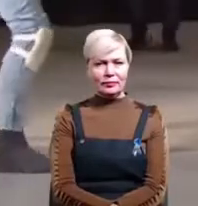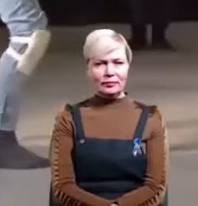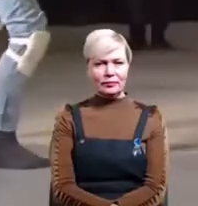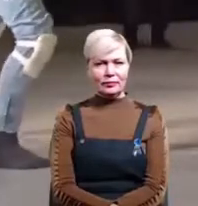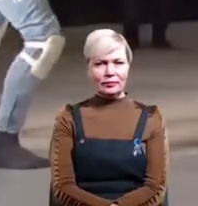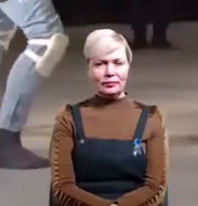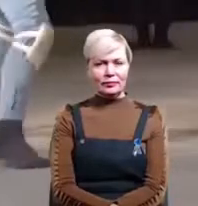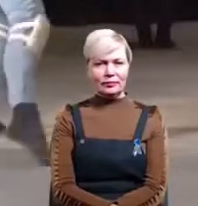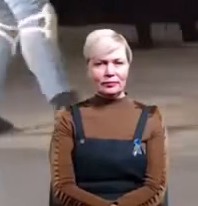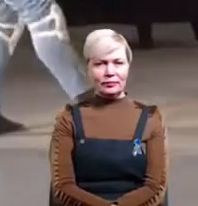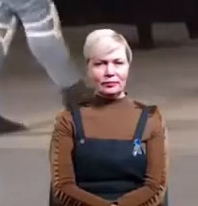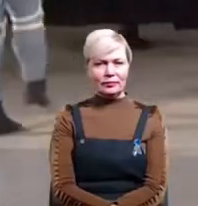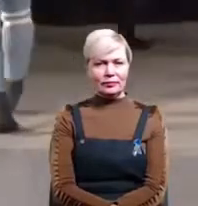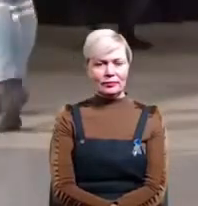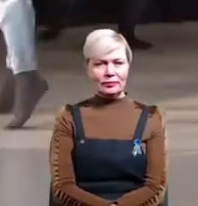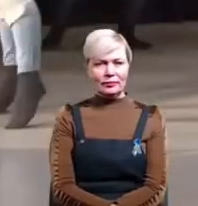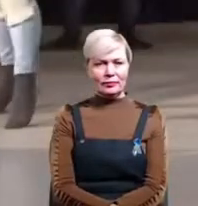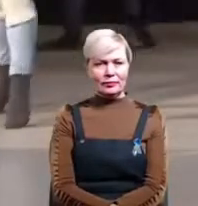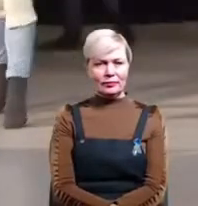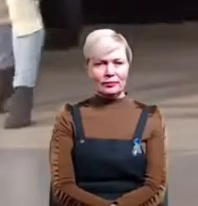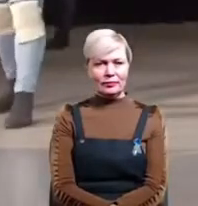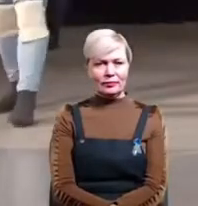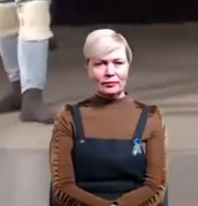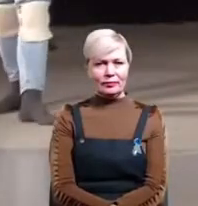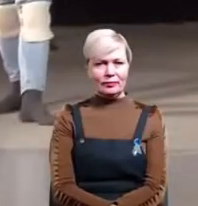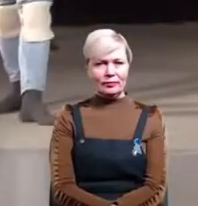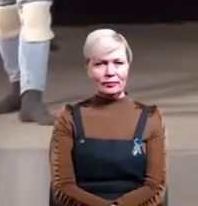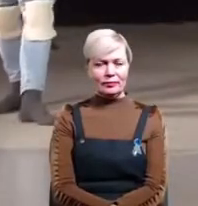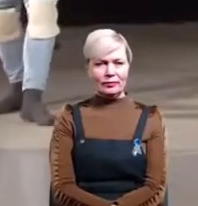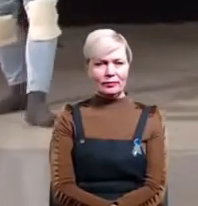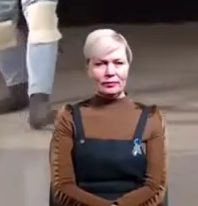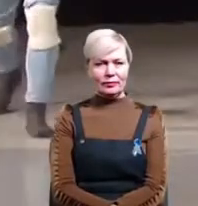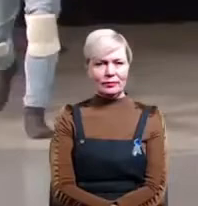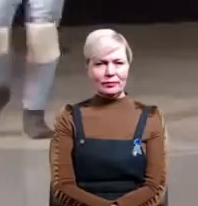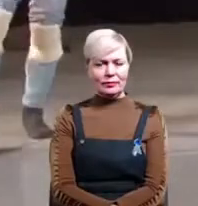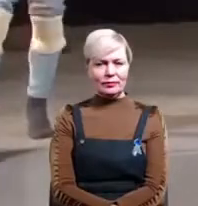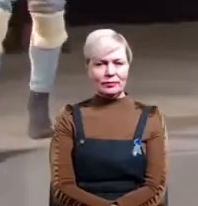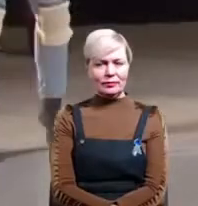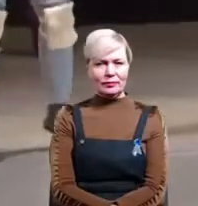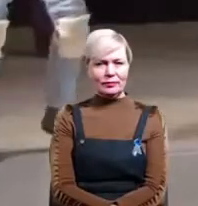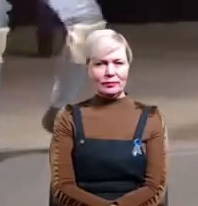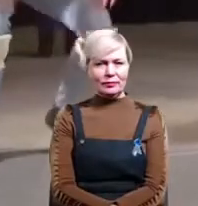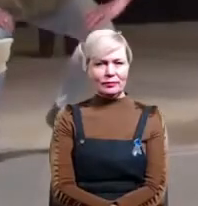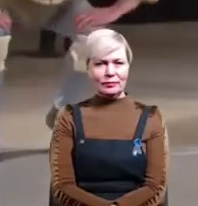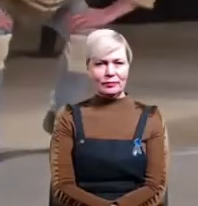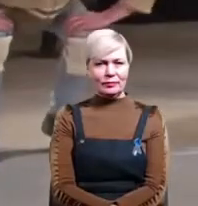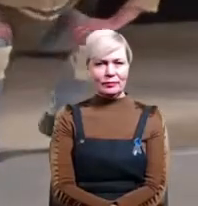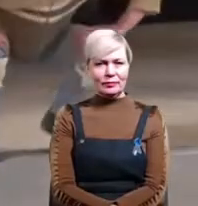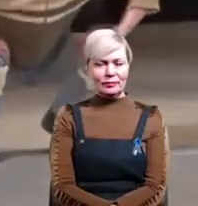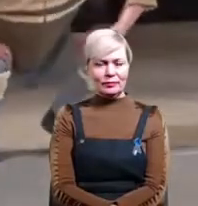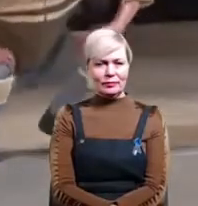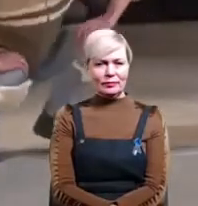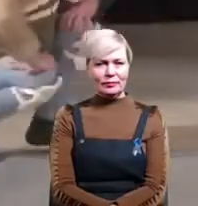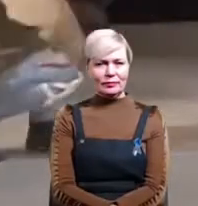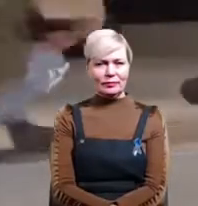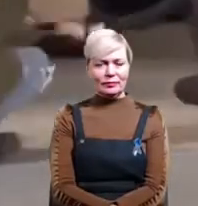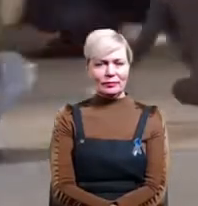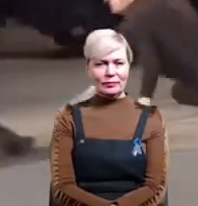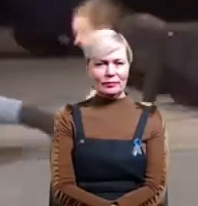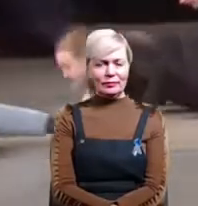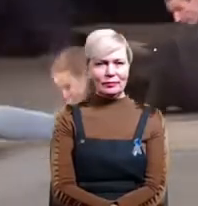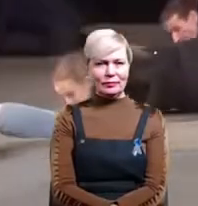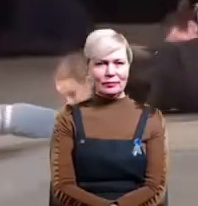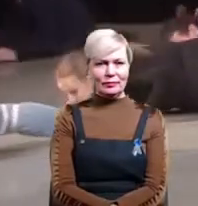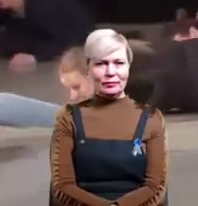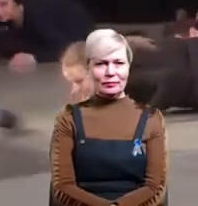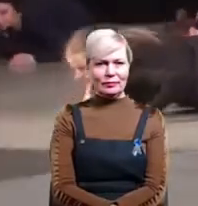Ронд левой ножкой. Встать, вкрутить лампочку и сесть. Влево